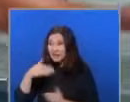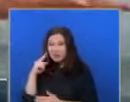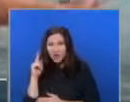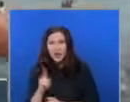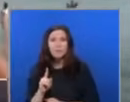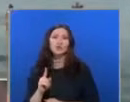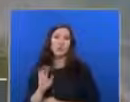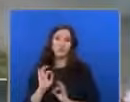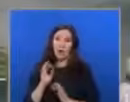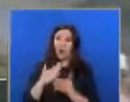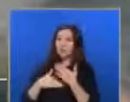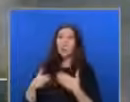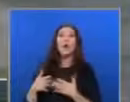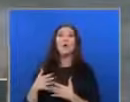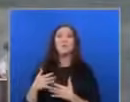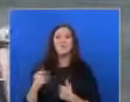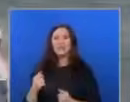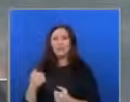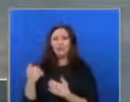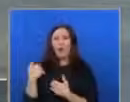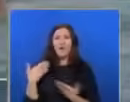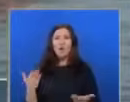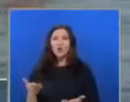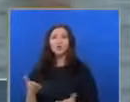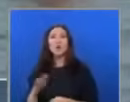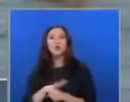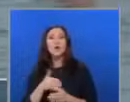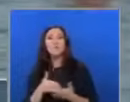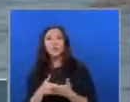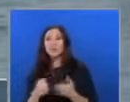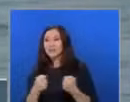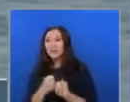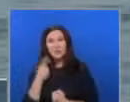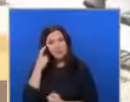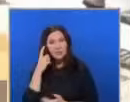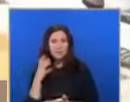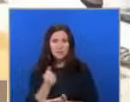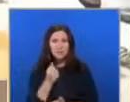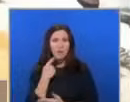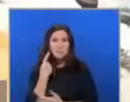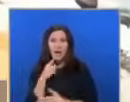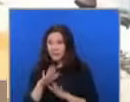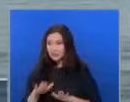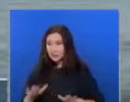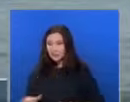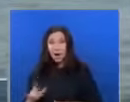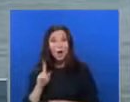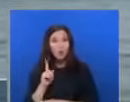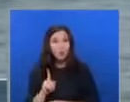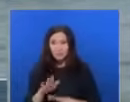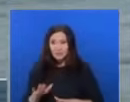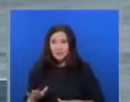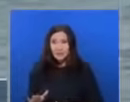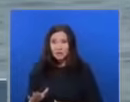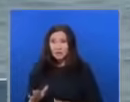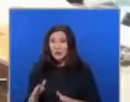един може да е така спокойно. Безотговорността е основната причина за инцидентите, смятат спасителите. Майки с деца, които децата